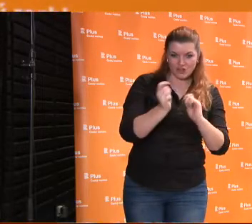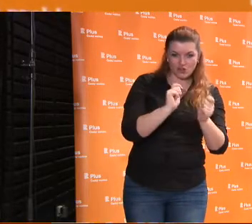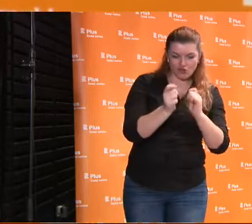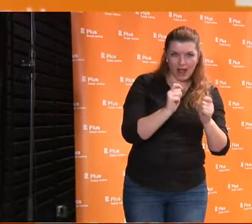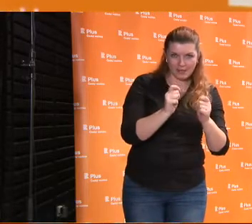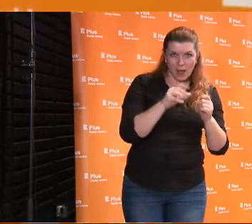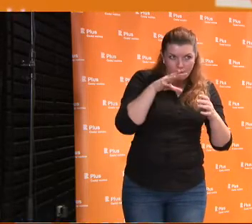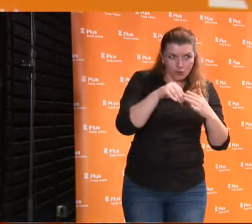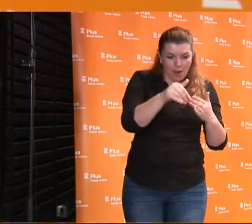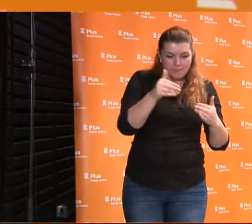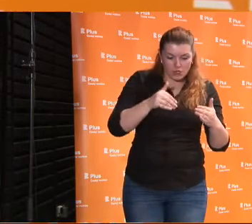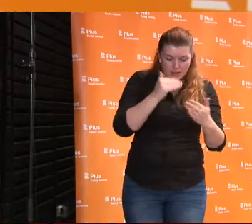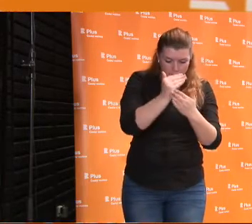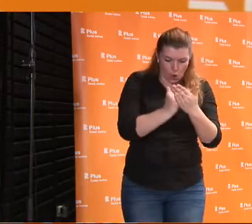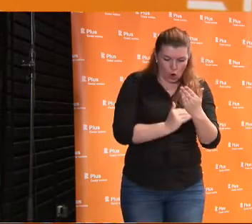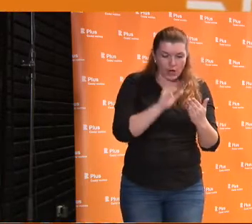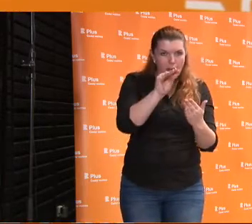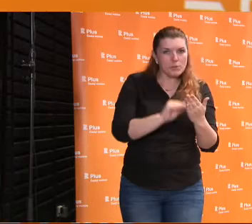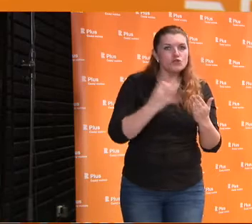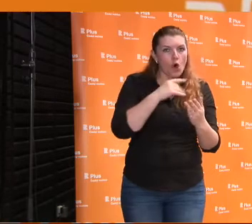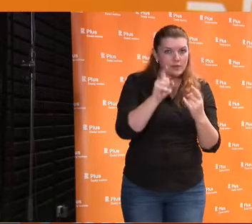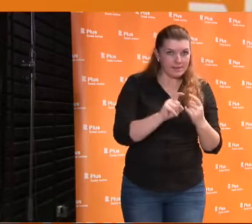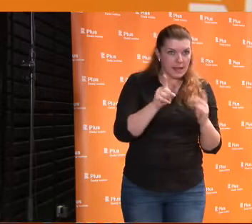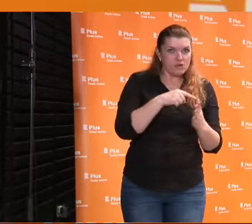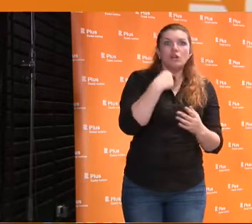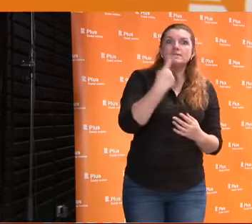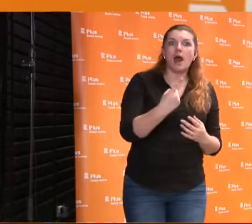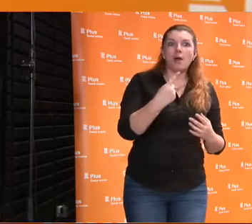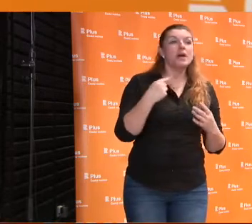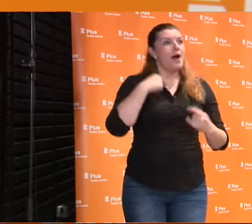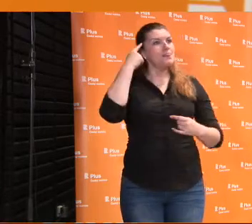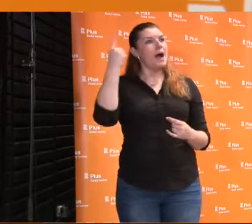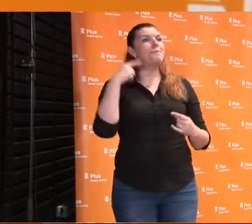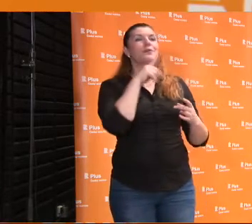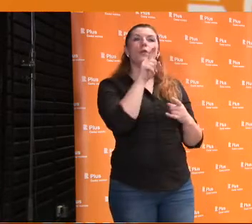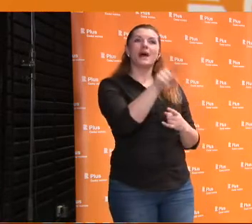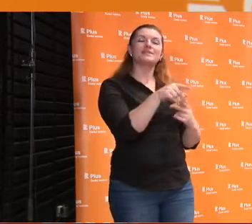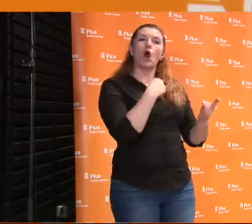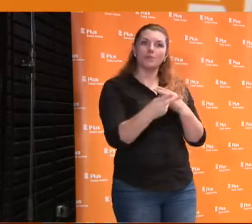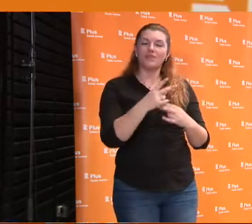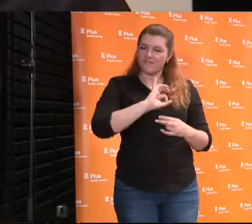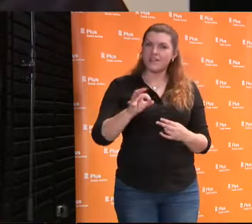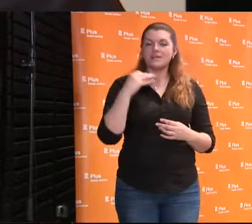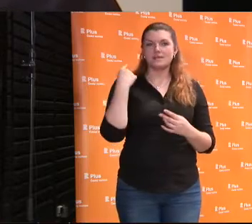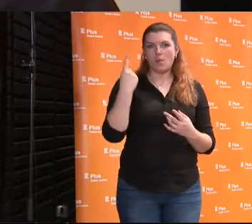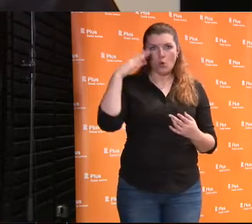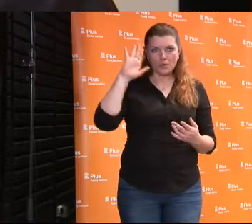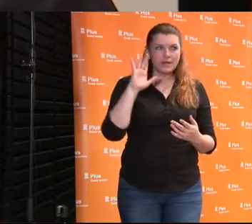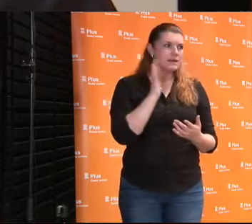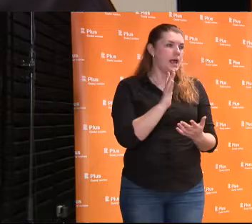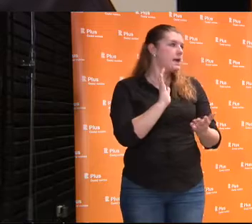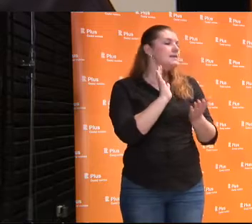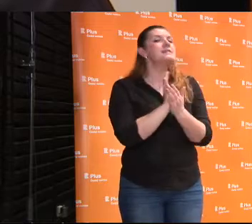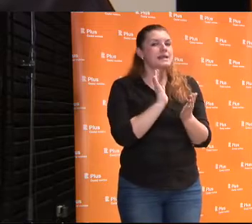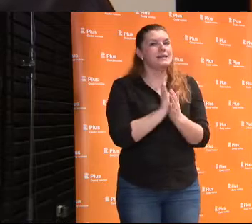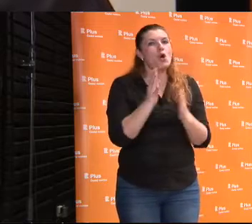těch dotazů, že to není tak, že by si vyhodnotil jakýkoliv dotaz, který by mě napadl, že pořád je tam ten lidský faktor. Zatím byl